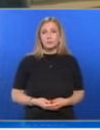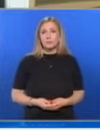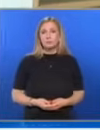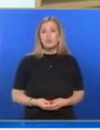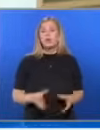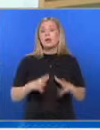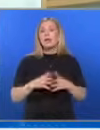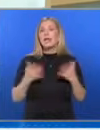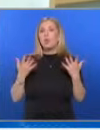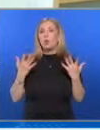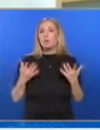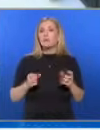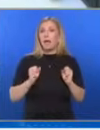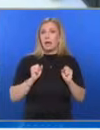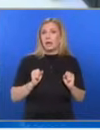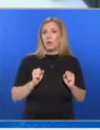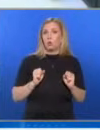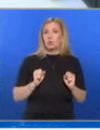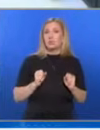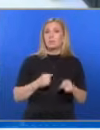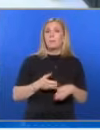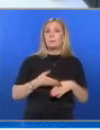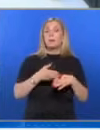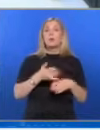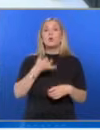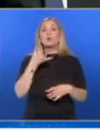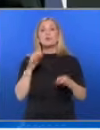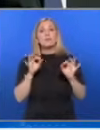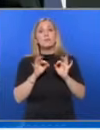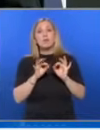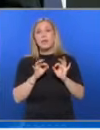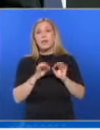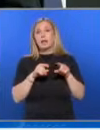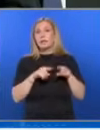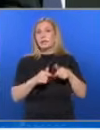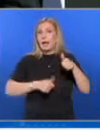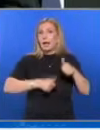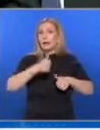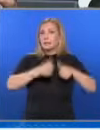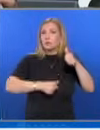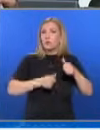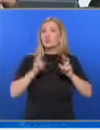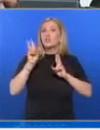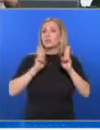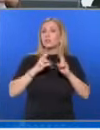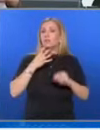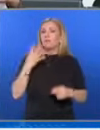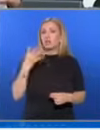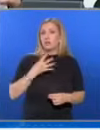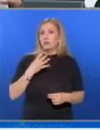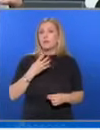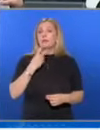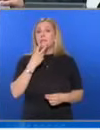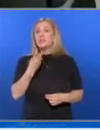Не толкова категорична се очаква да бъде подкрепата за Урсула фон дер Лайен, чиято кандидатура ще бъде гласувана в четвъртък.